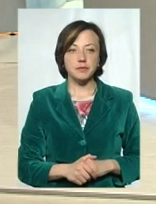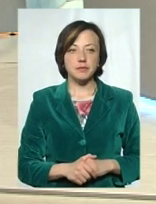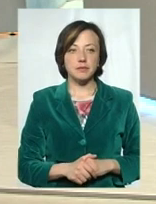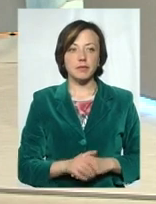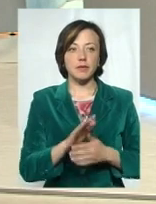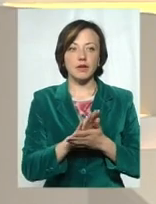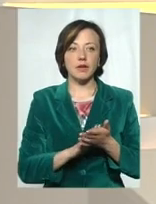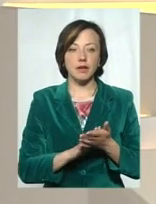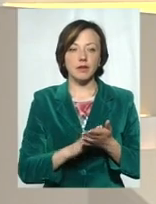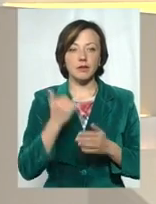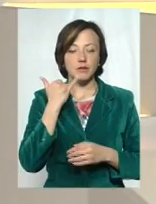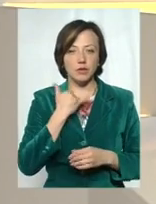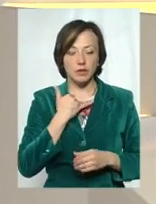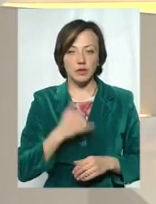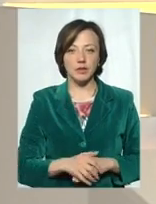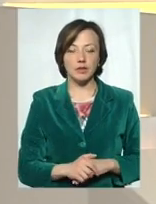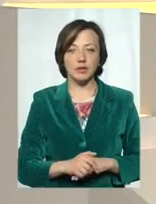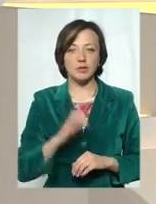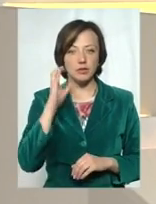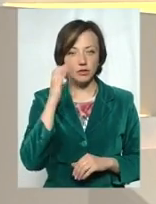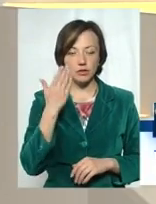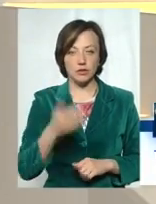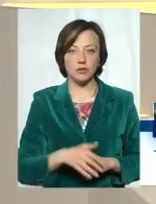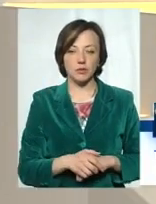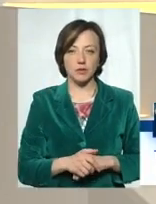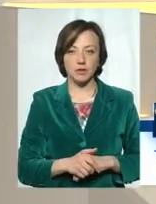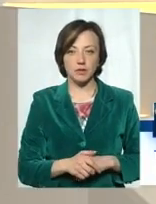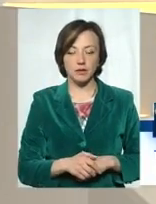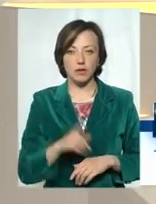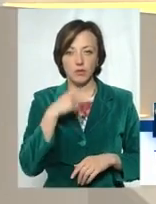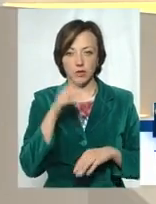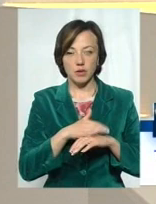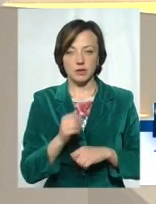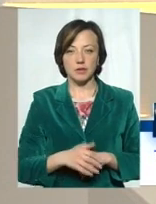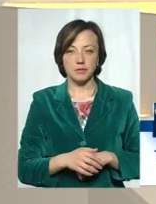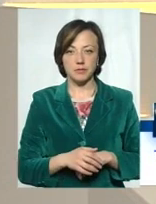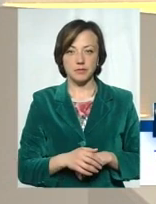Далі продовжимо. Насамперед дзвінки 61-90-60. Слухаємо вас. Говоріть, будь ласка.